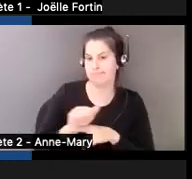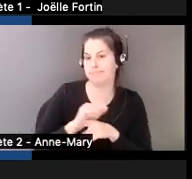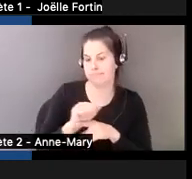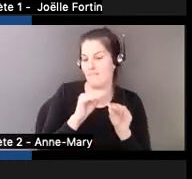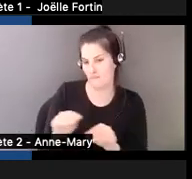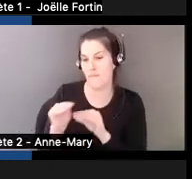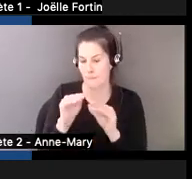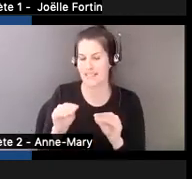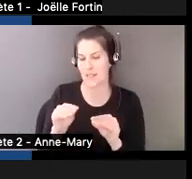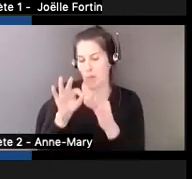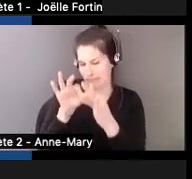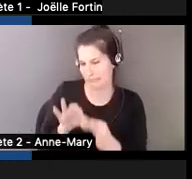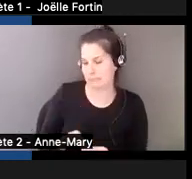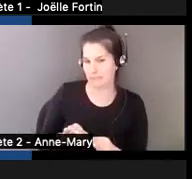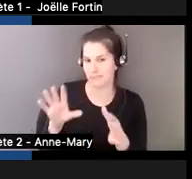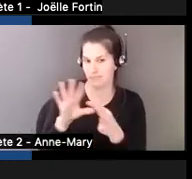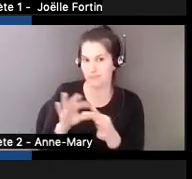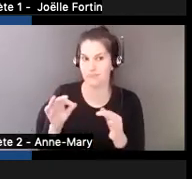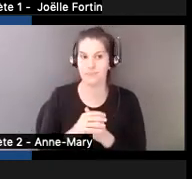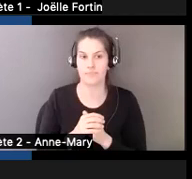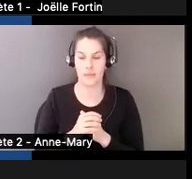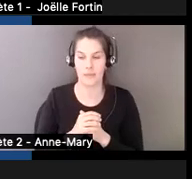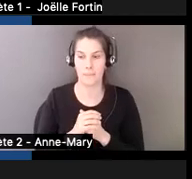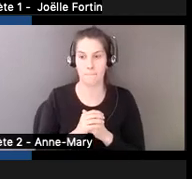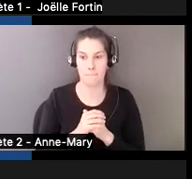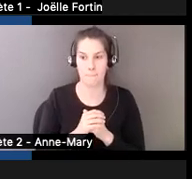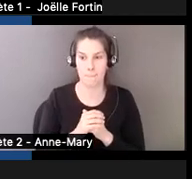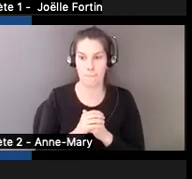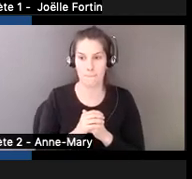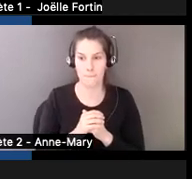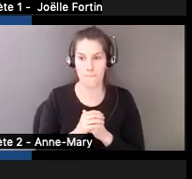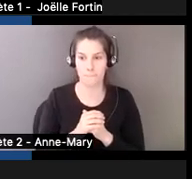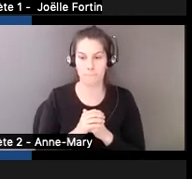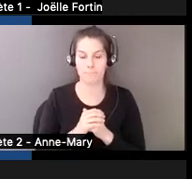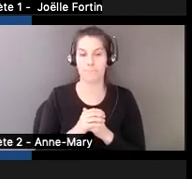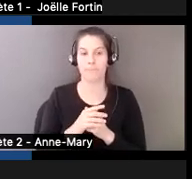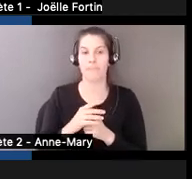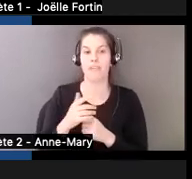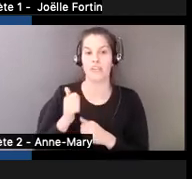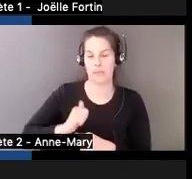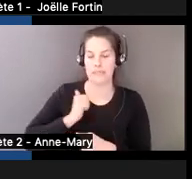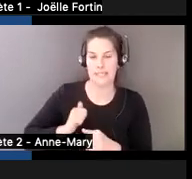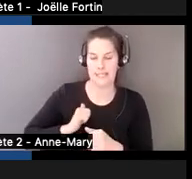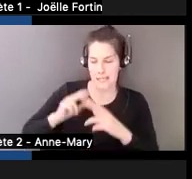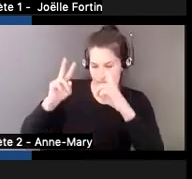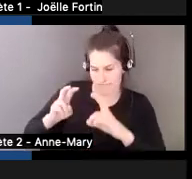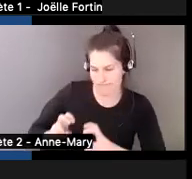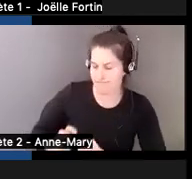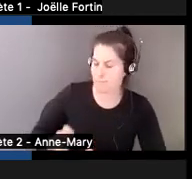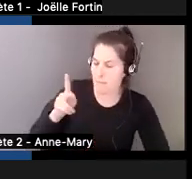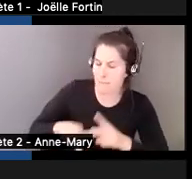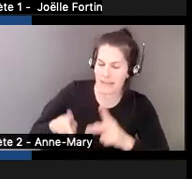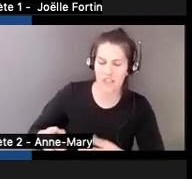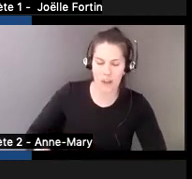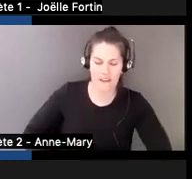des comportements normaux, des réactions à la personne, à ce qu'elle vit, à ce qu'elle perçoit et comprend de sa réalité. Et